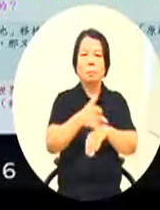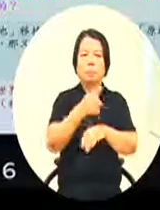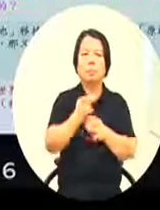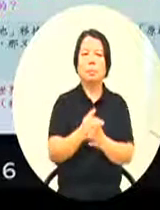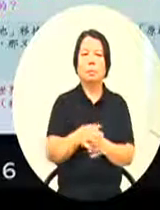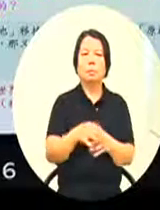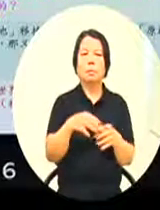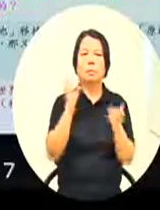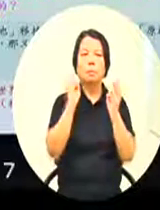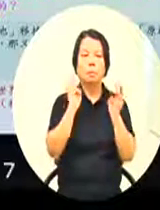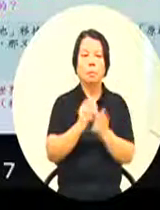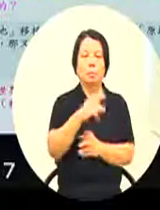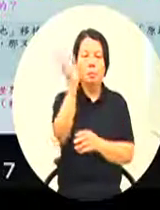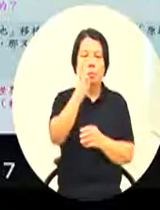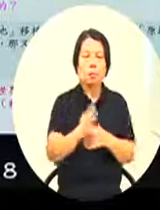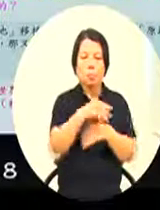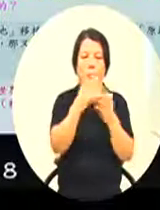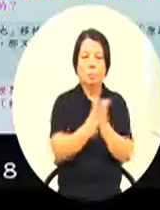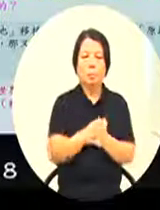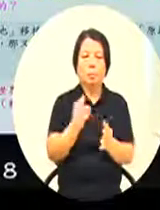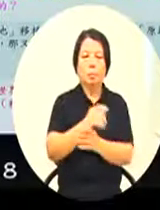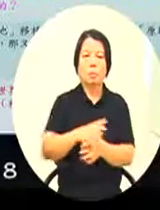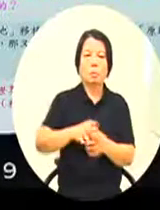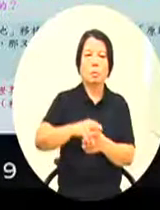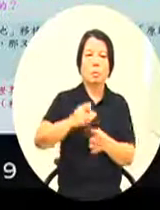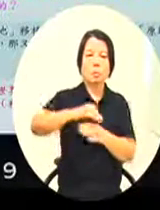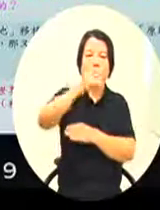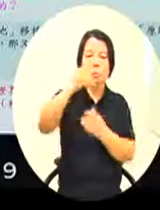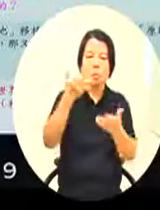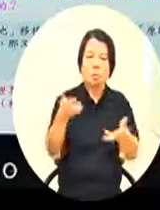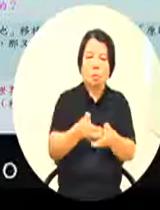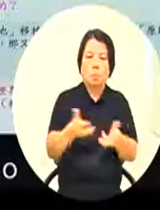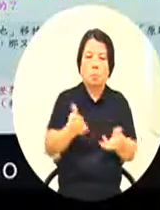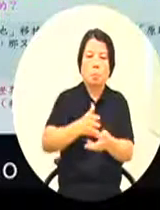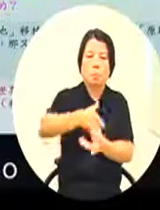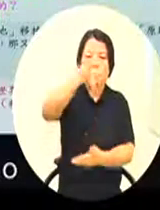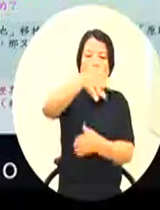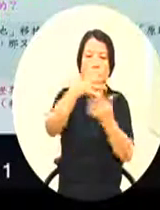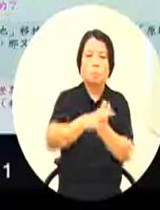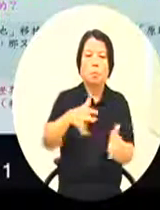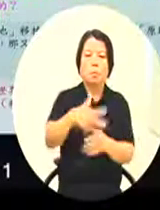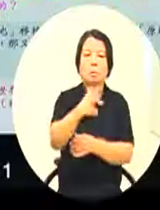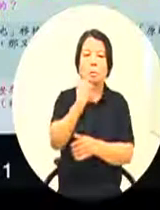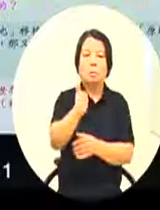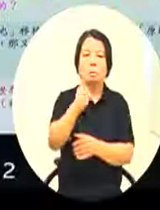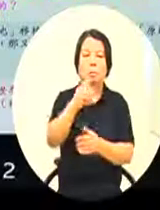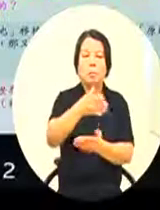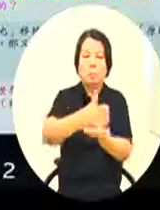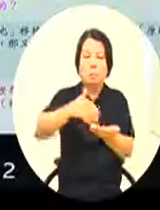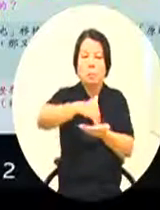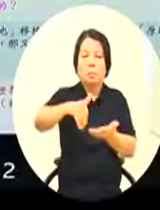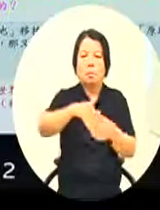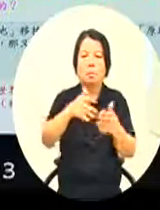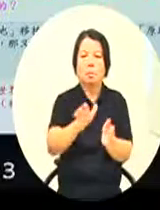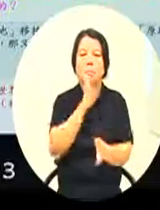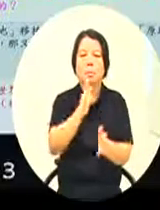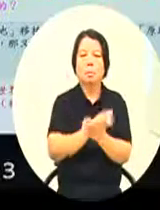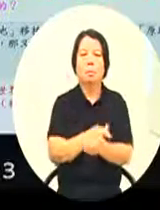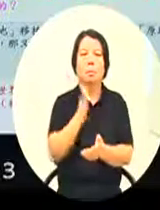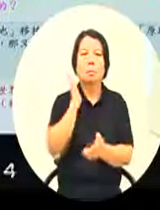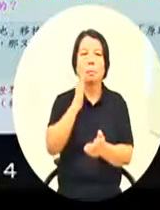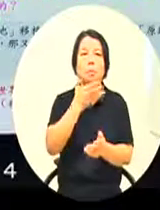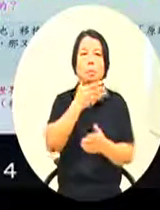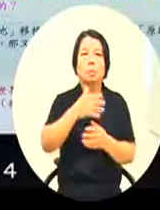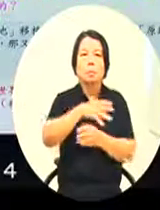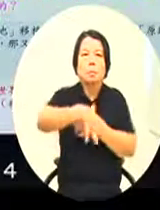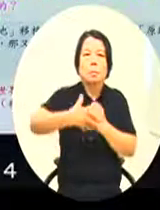园。李克勇盖一栋高18公尺，相当于6层楼、750坪的庞大建筑物，那不是水泥，不然是什